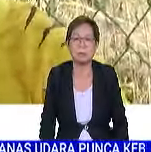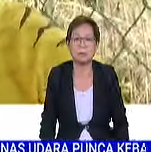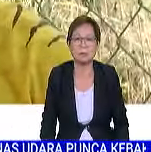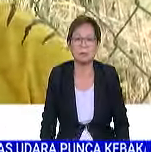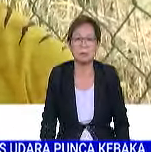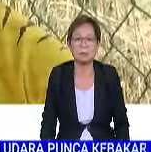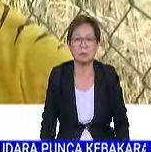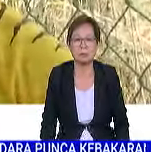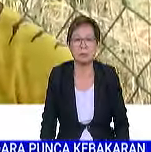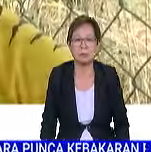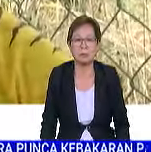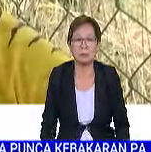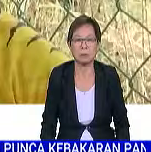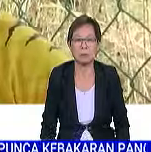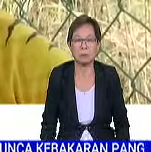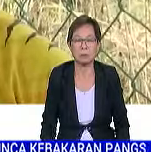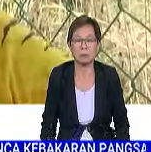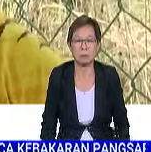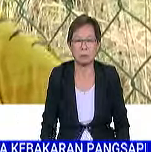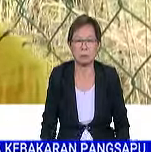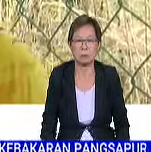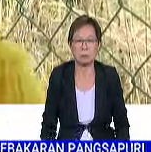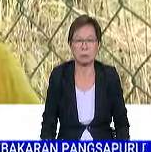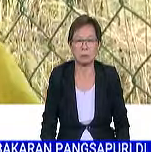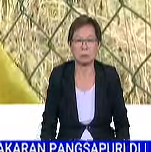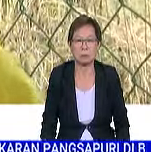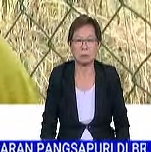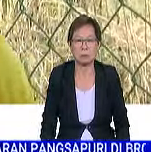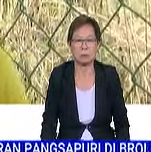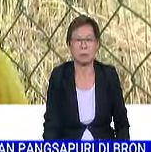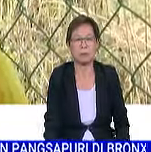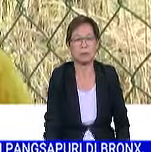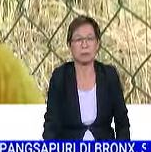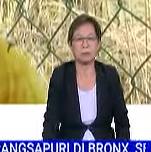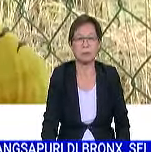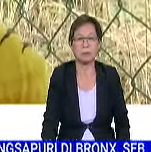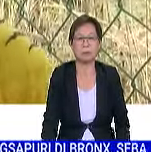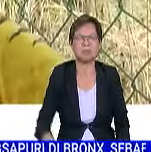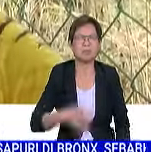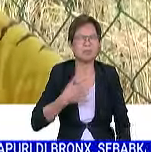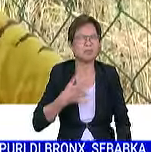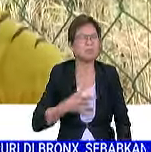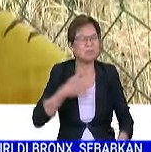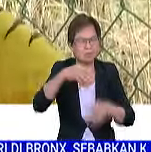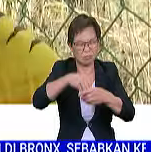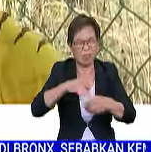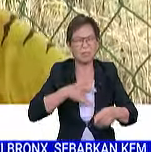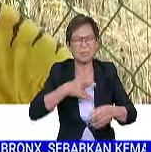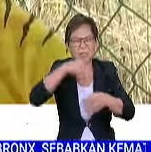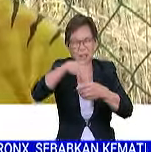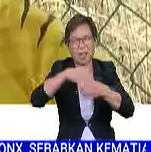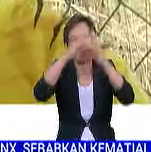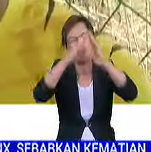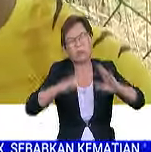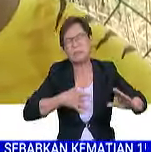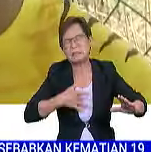padi, masak-masak. Dia pergi toreh duduk dalam rumah. Dia rasa macam tak sedap